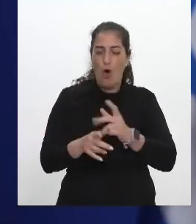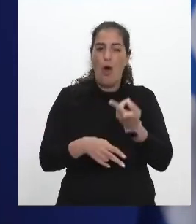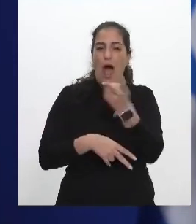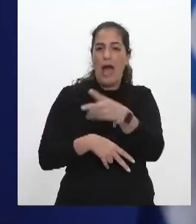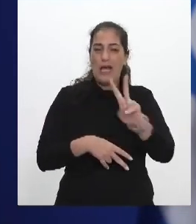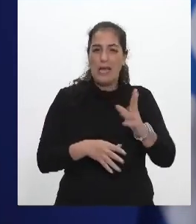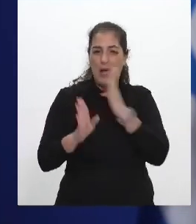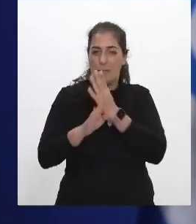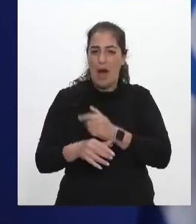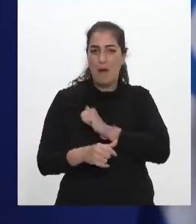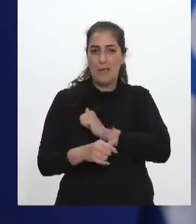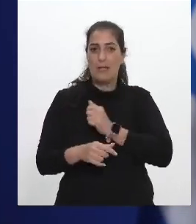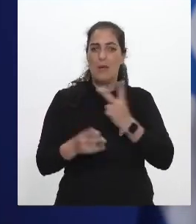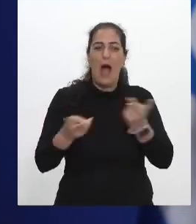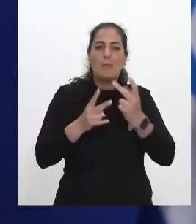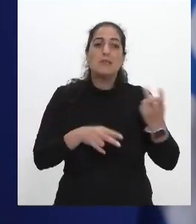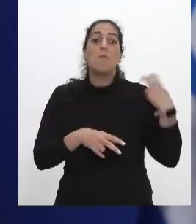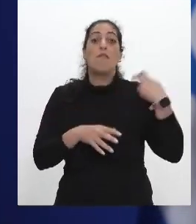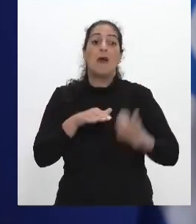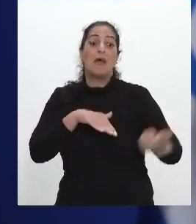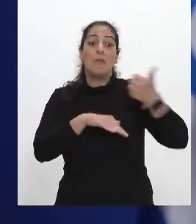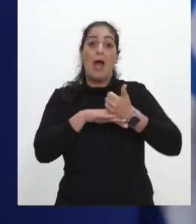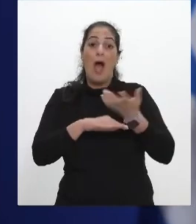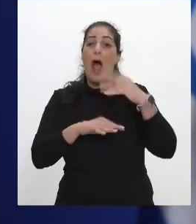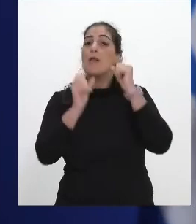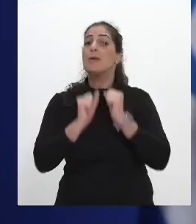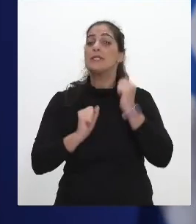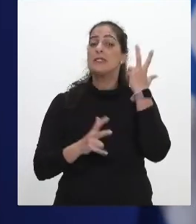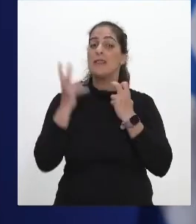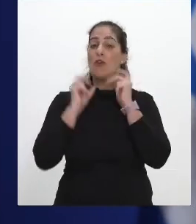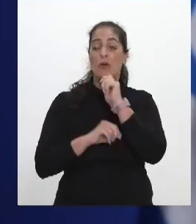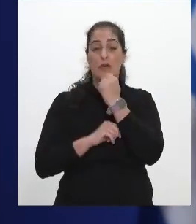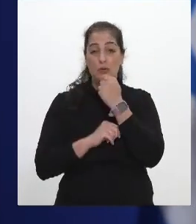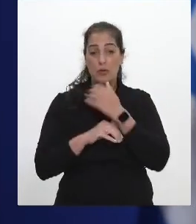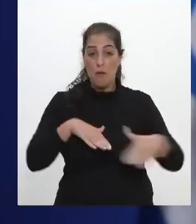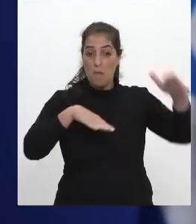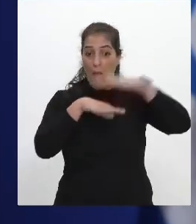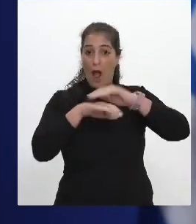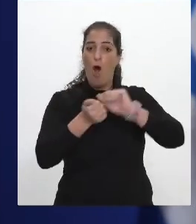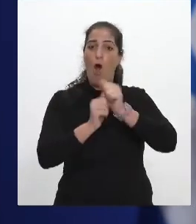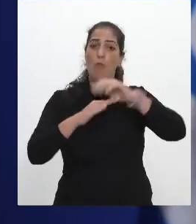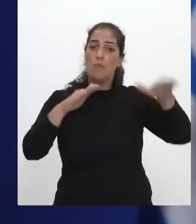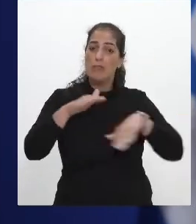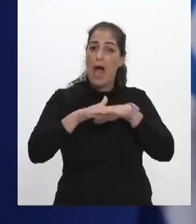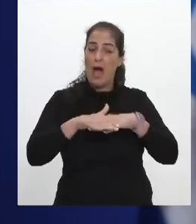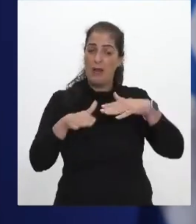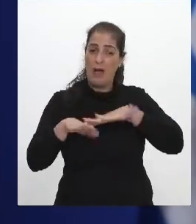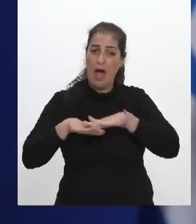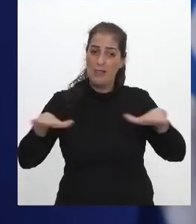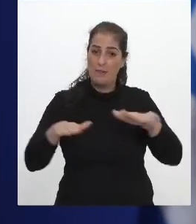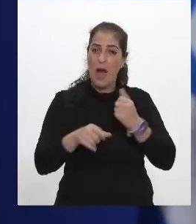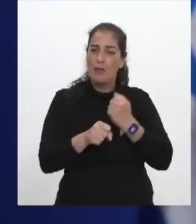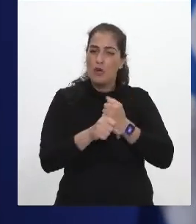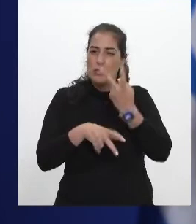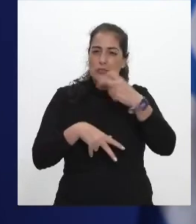איתור המפקדים הבכירים על בסיס דן מתחת לקרקע ומעל הקרקע אנחנו עושים את זה מסביב לשעון